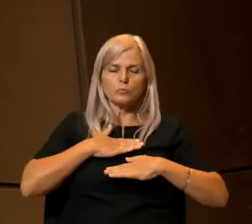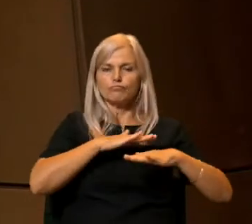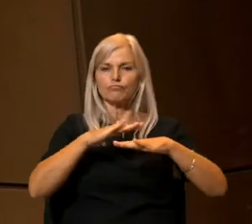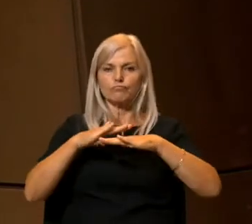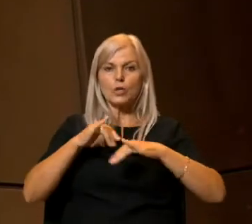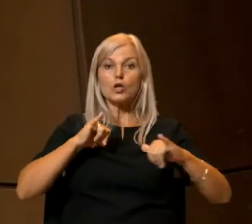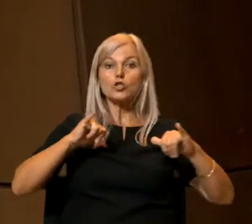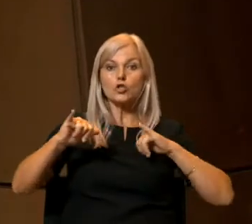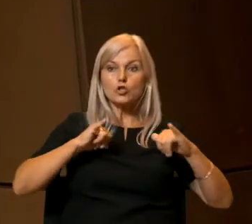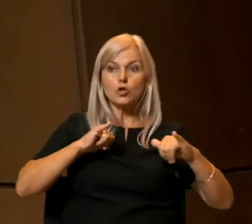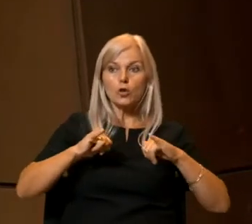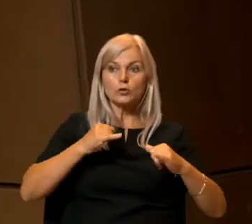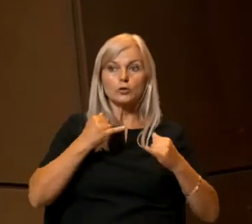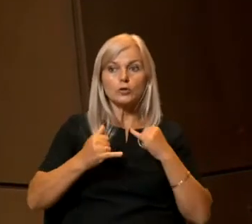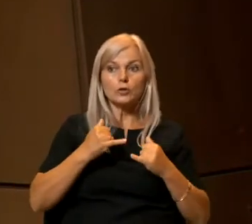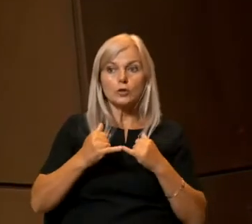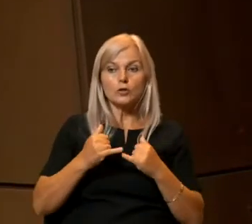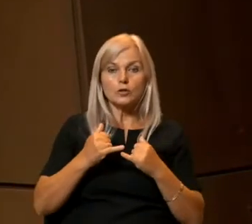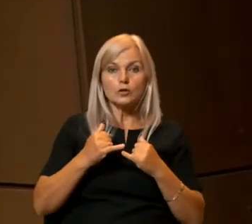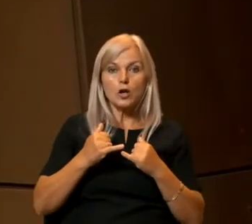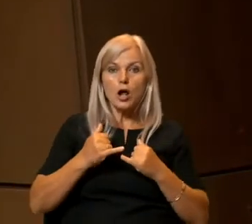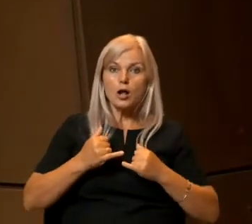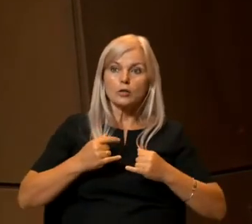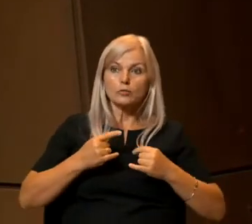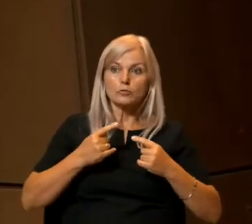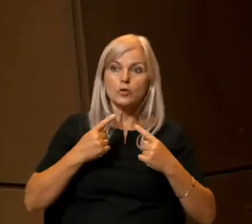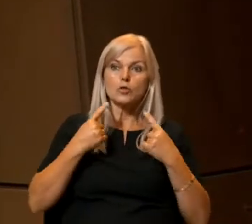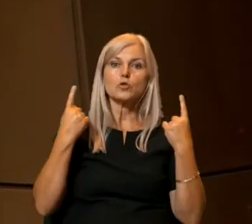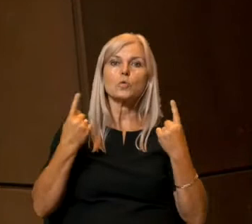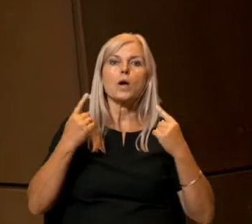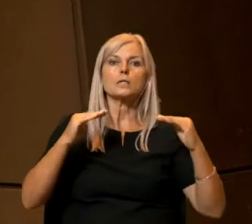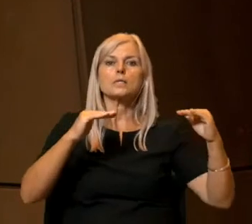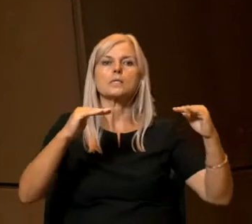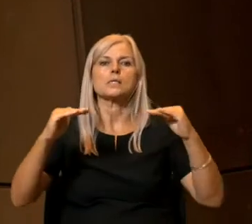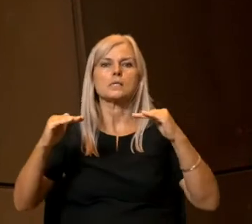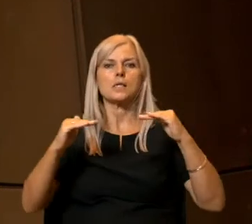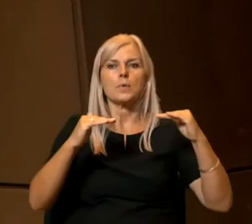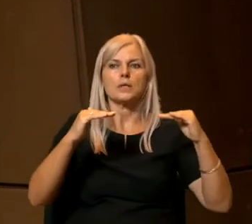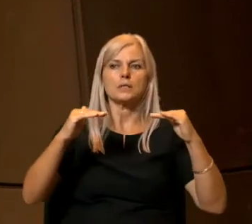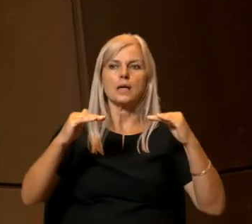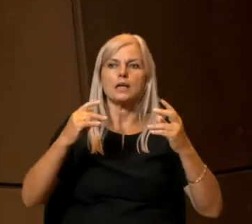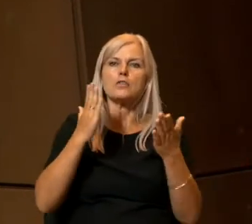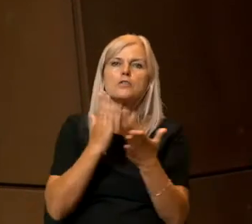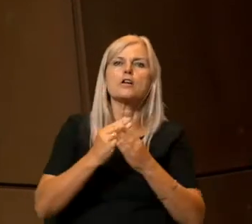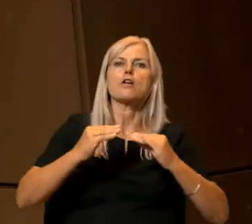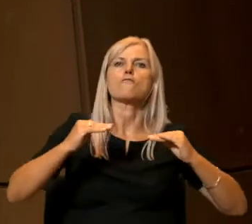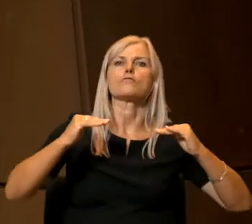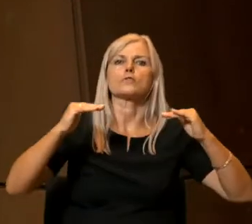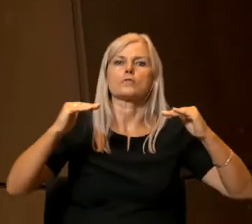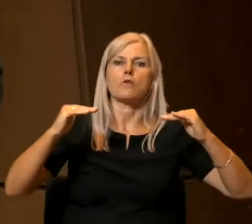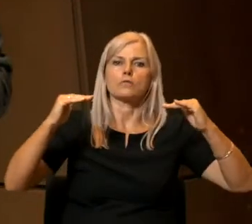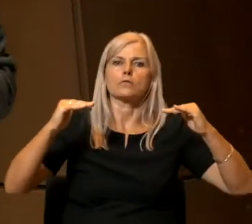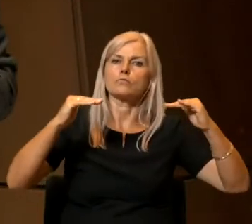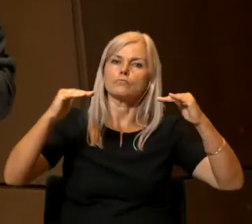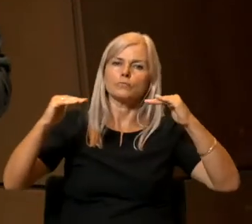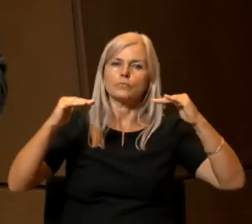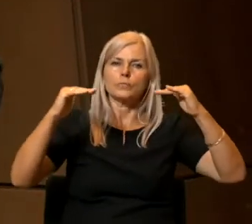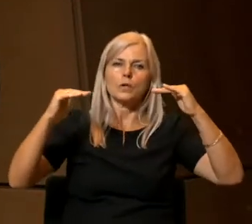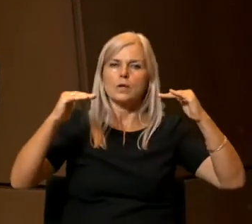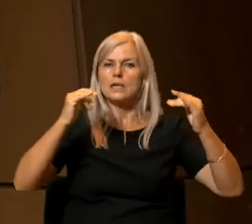sytuacji dynamicznej stabilizacji tylko poprzez wzrost, a więc ciągle musimy